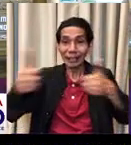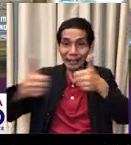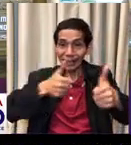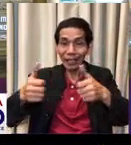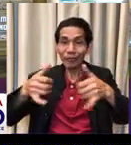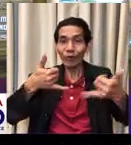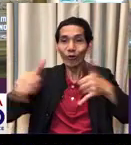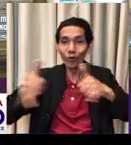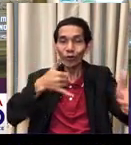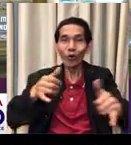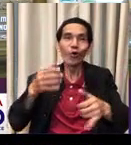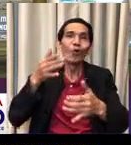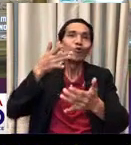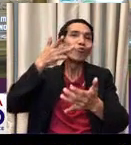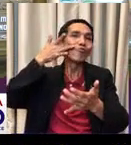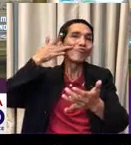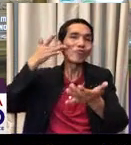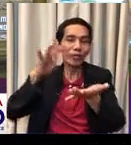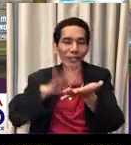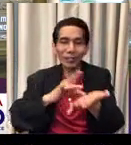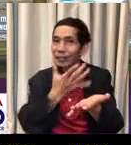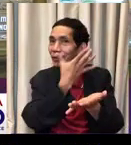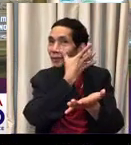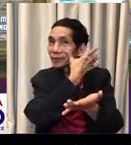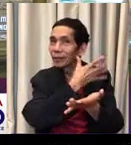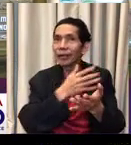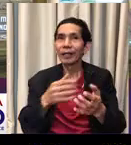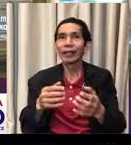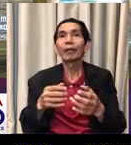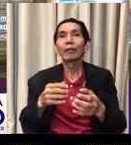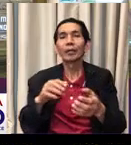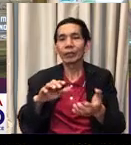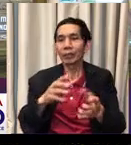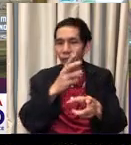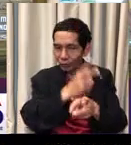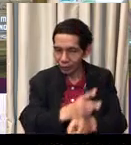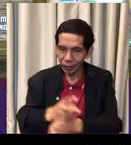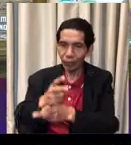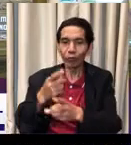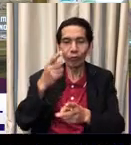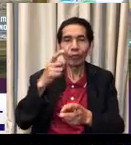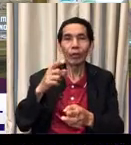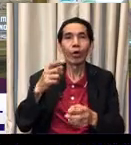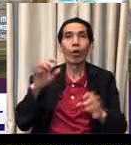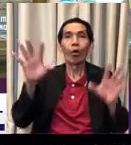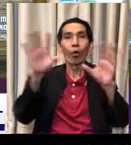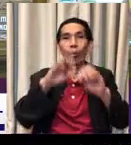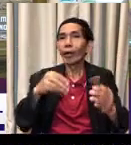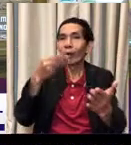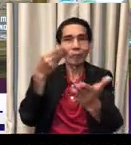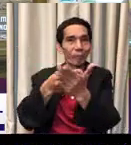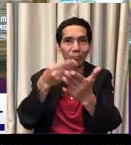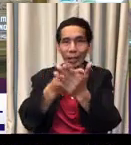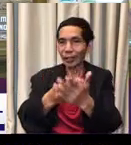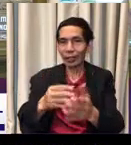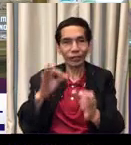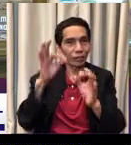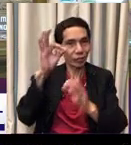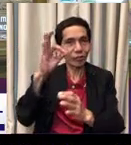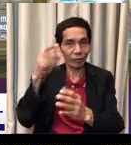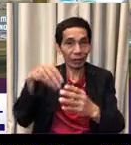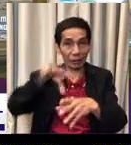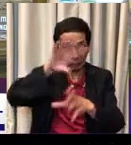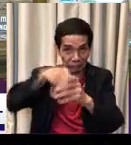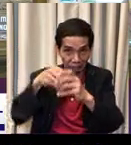uling. Eh, amin meron naman ng pakikiramay. O, basta walang pustahan. Pag